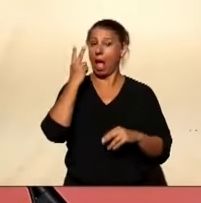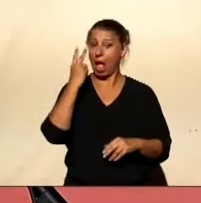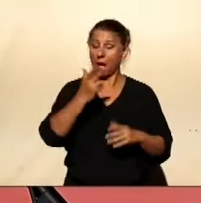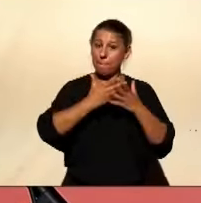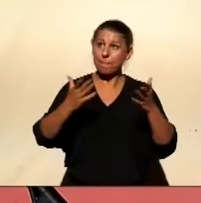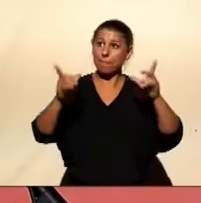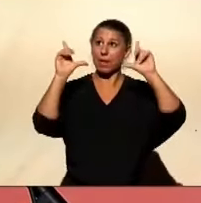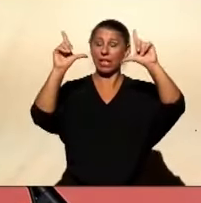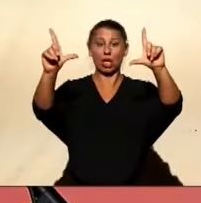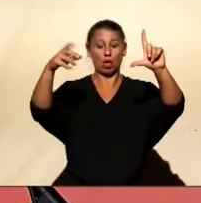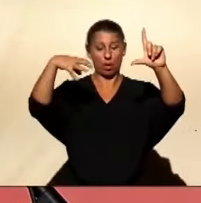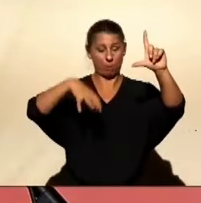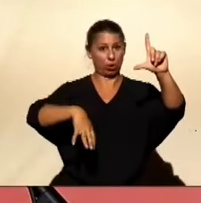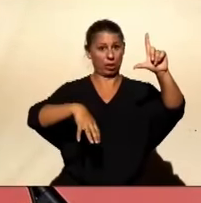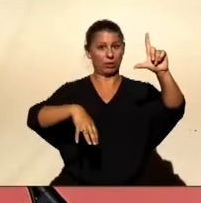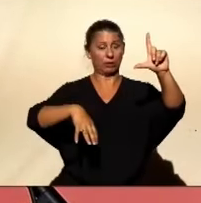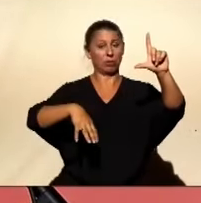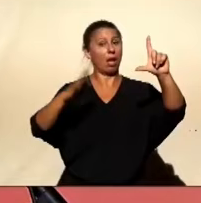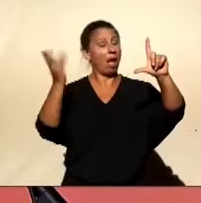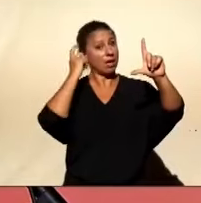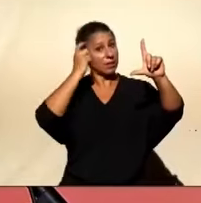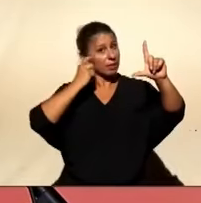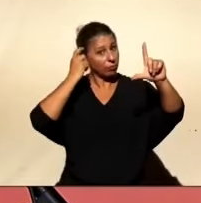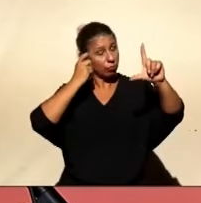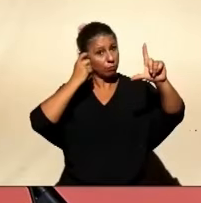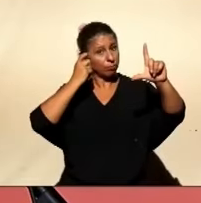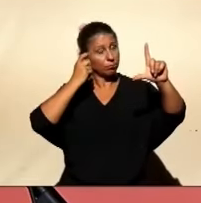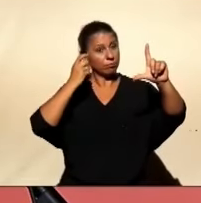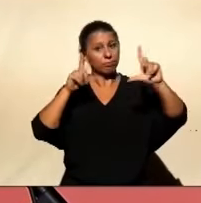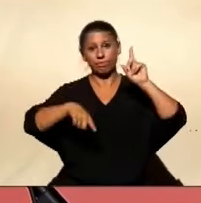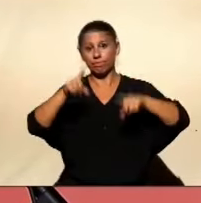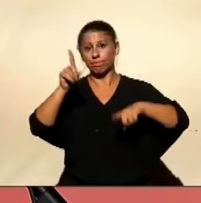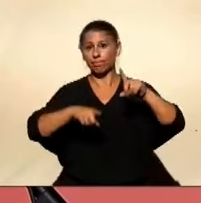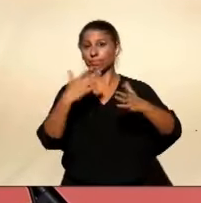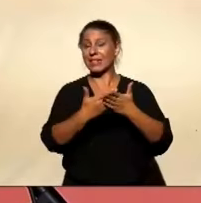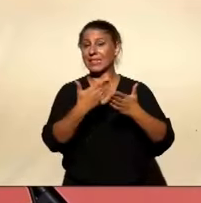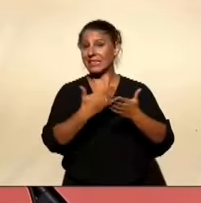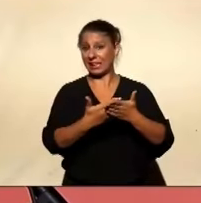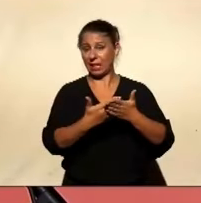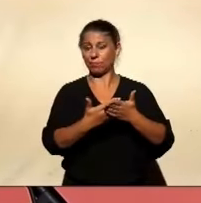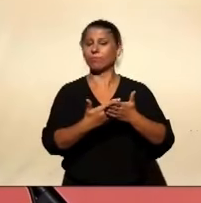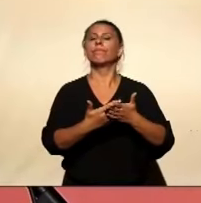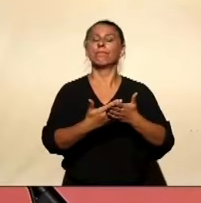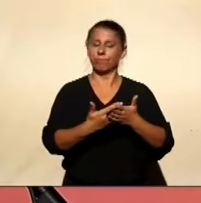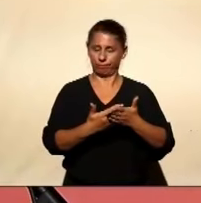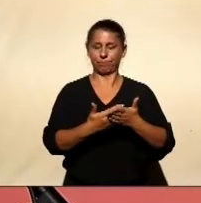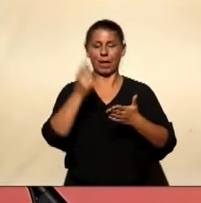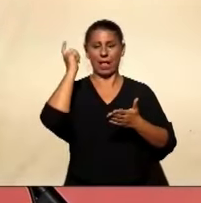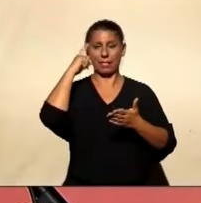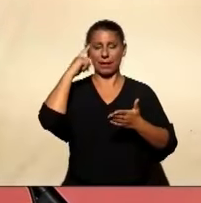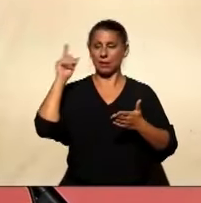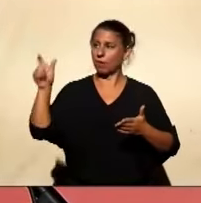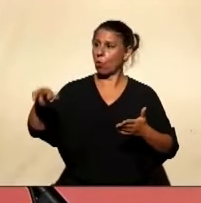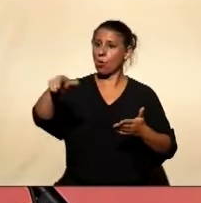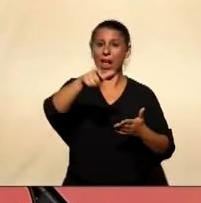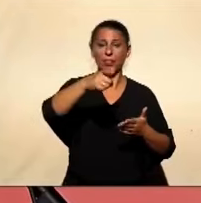μεγάλη εικόνα της εποχής μας, αν σκεφτούμε ορισμένα στοιχεία της, θα καταλάβει ο